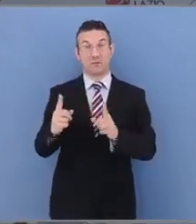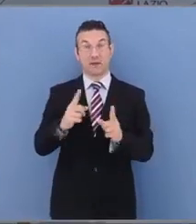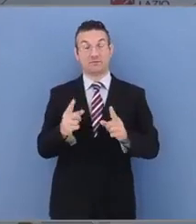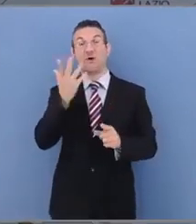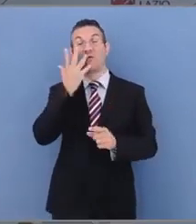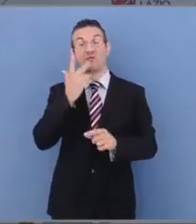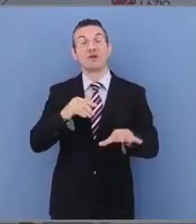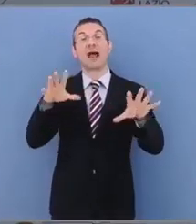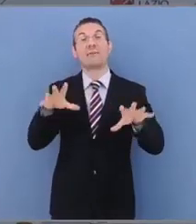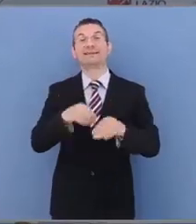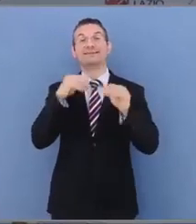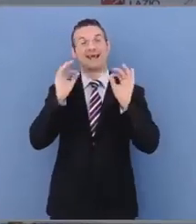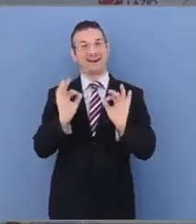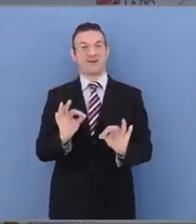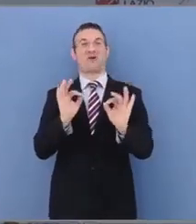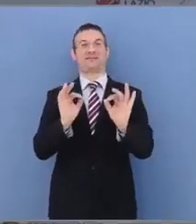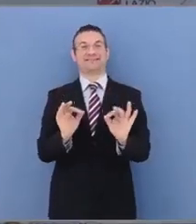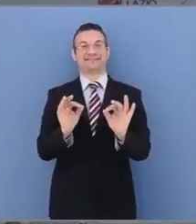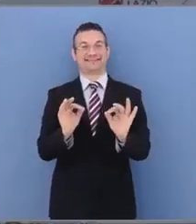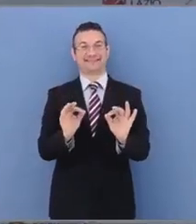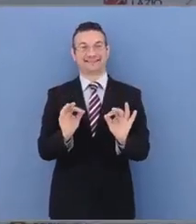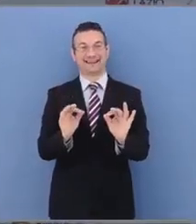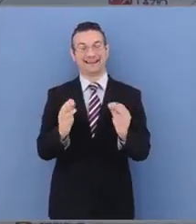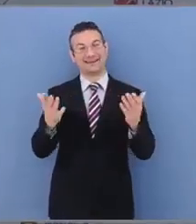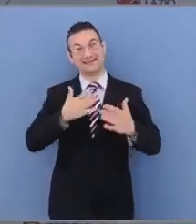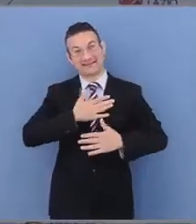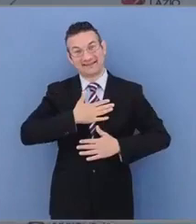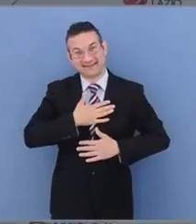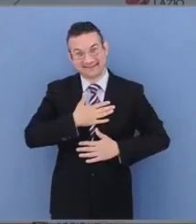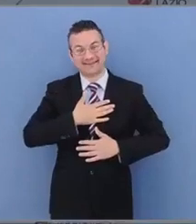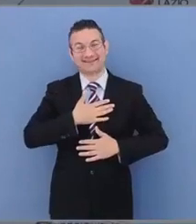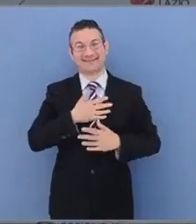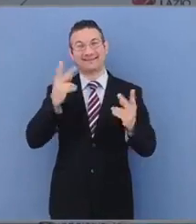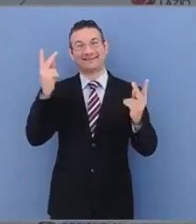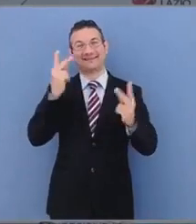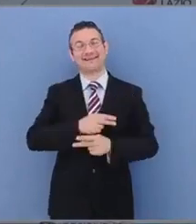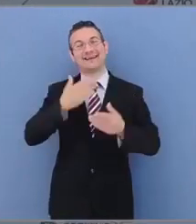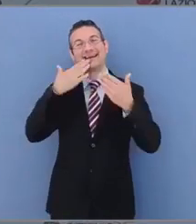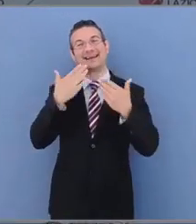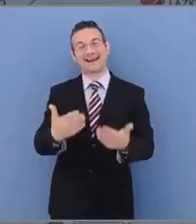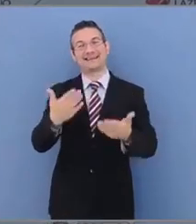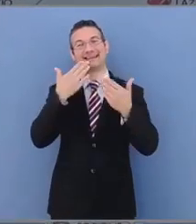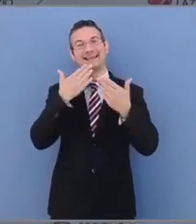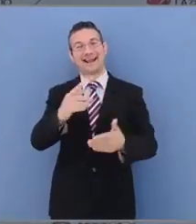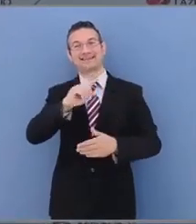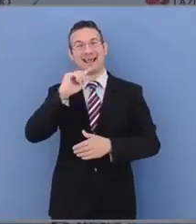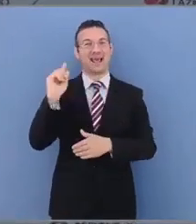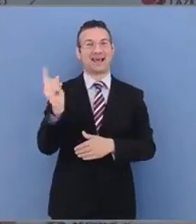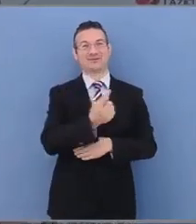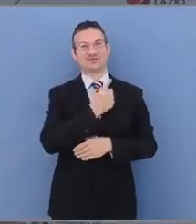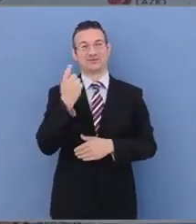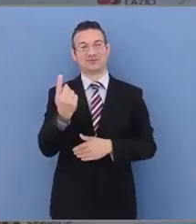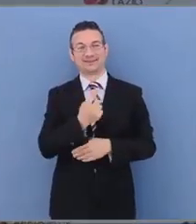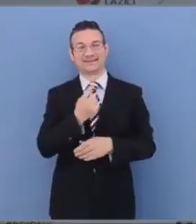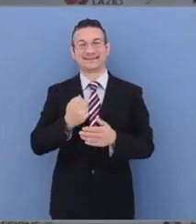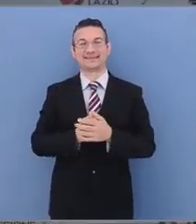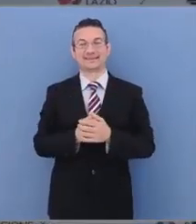vogliamo cominciare così, e quindi da parte nostra è veramente un grazie a tutti voi. E il primo intervento